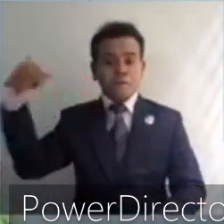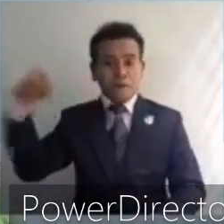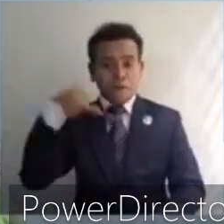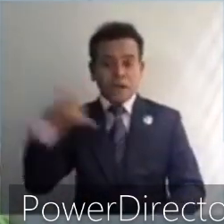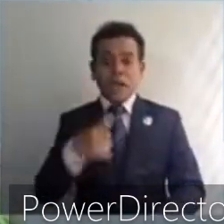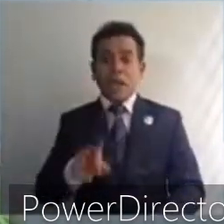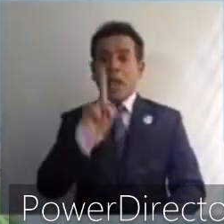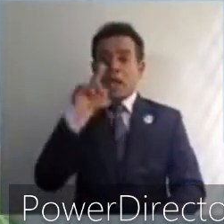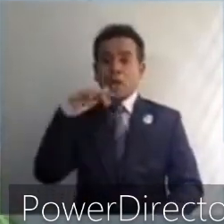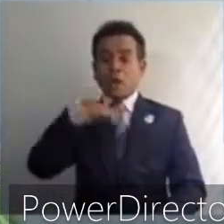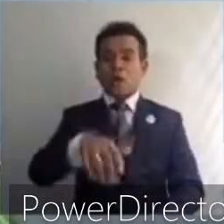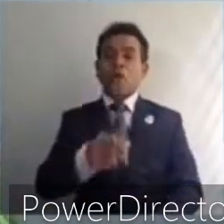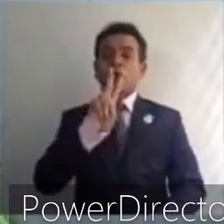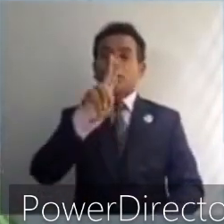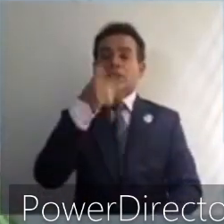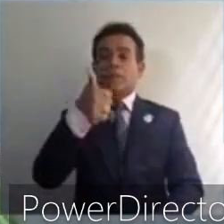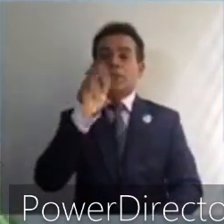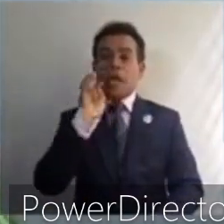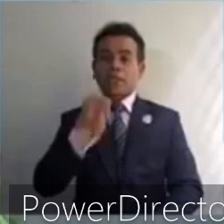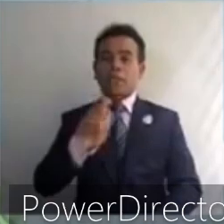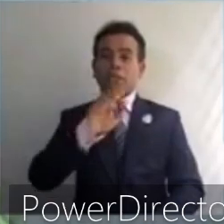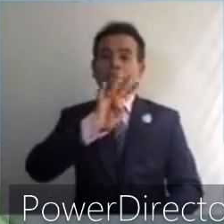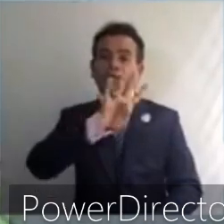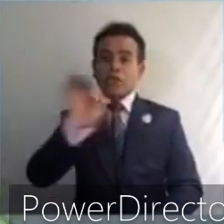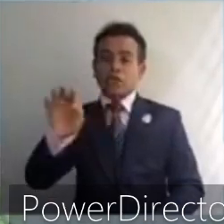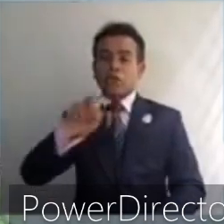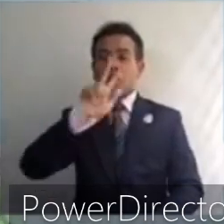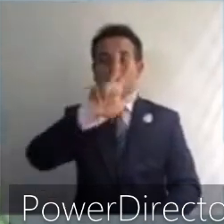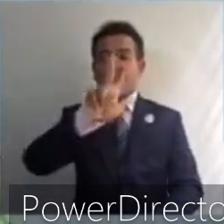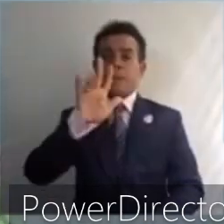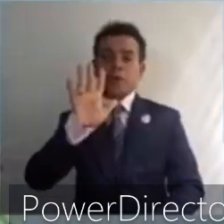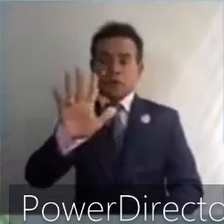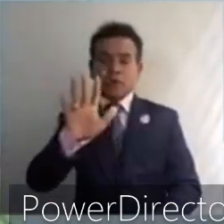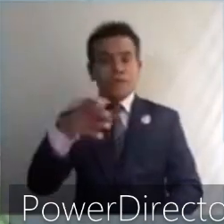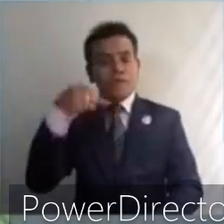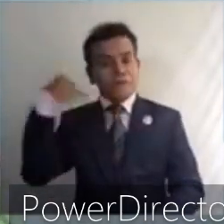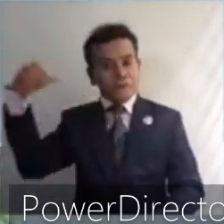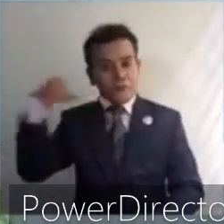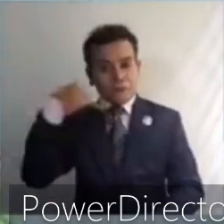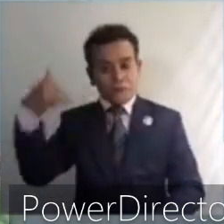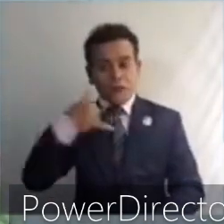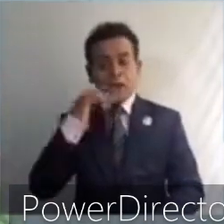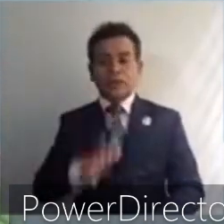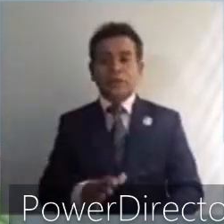1,26,485টি এবং আমাদের মোট কল 24 ঘন্টায়